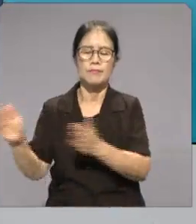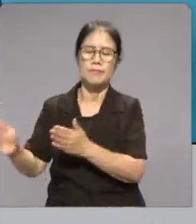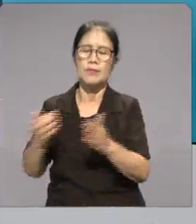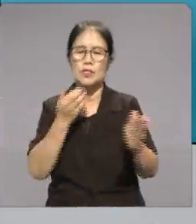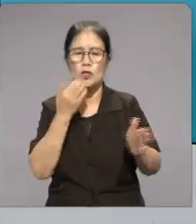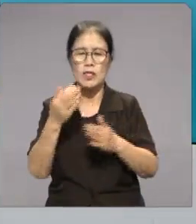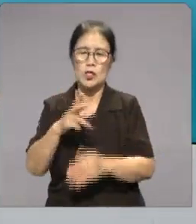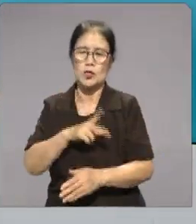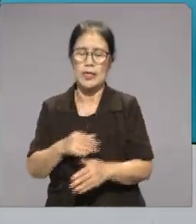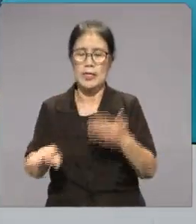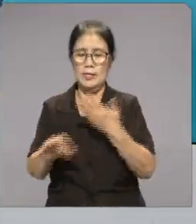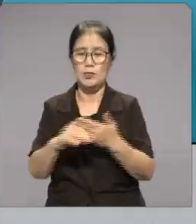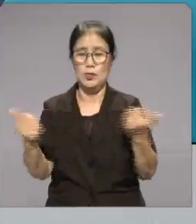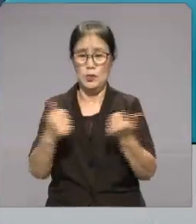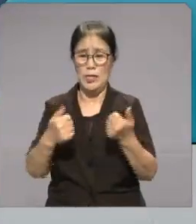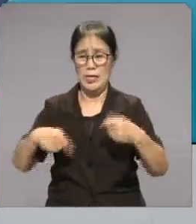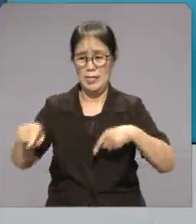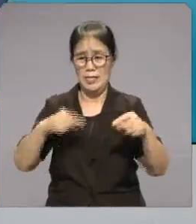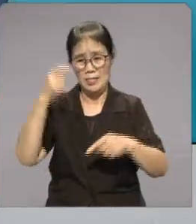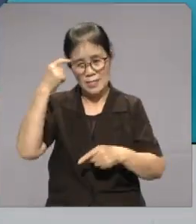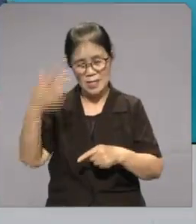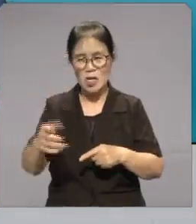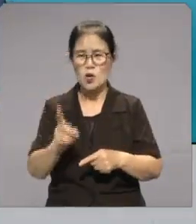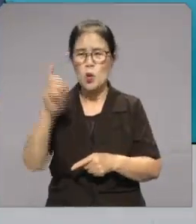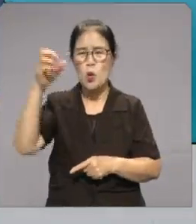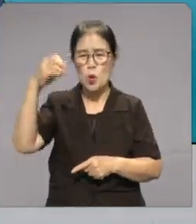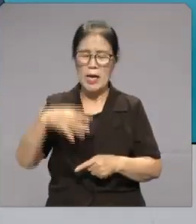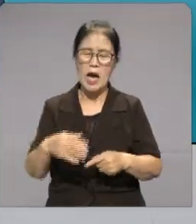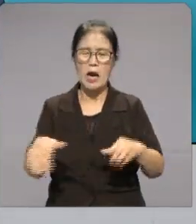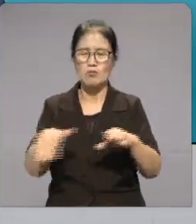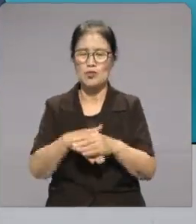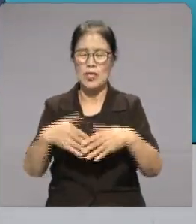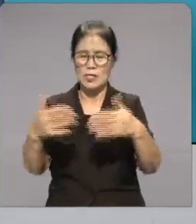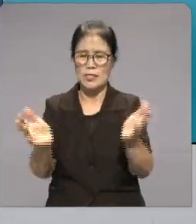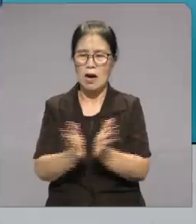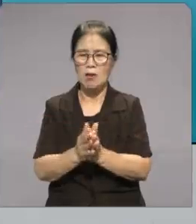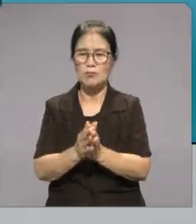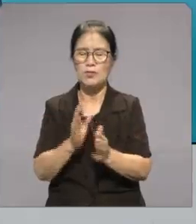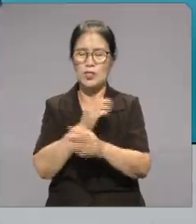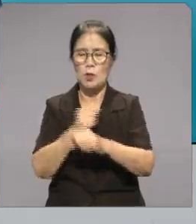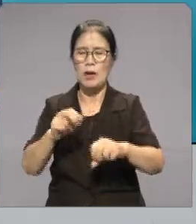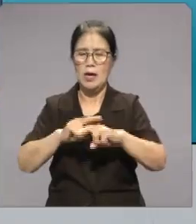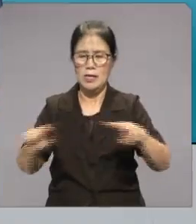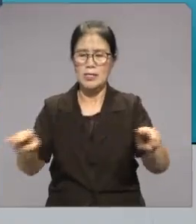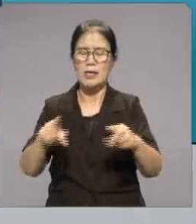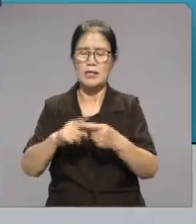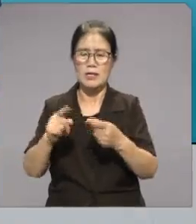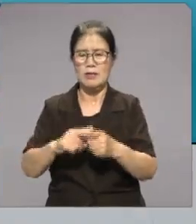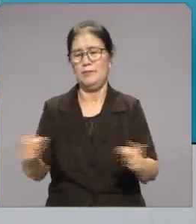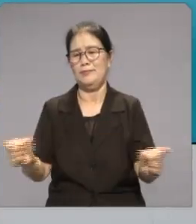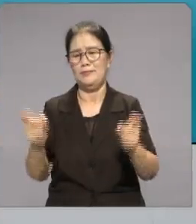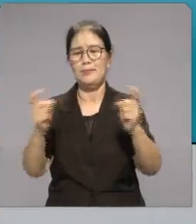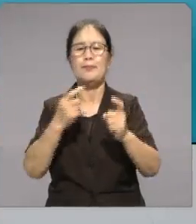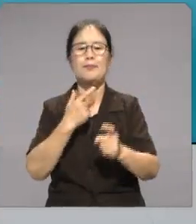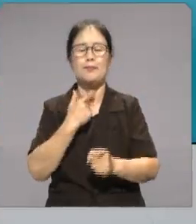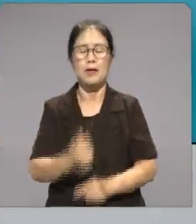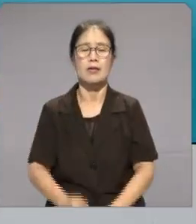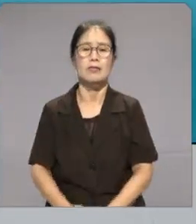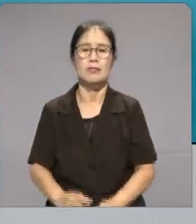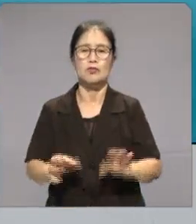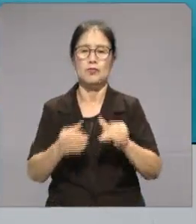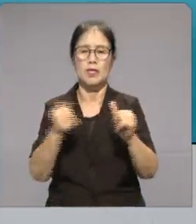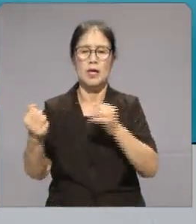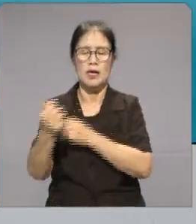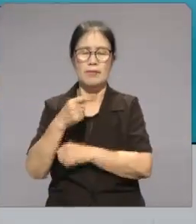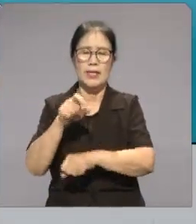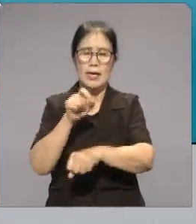경기도의회 임시회 도정 지리에서 고향 K 컬처 밸리 사업 협약 해제를 놓고 공방이 오갔습니다 국민의 힘이